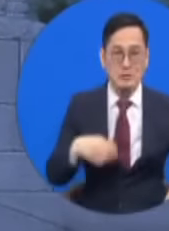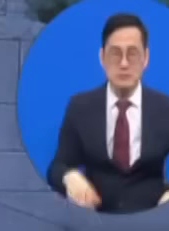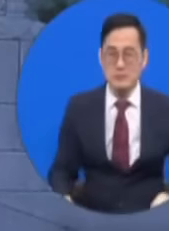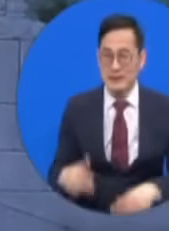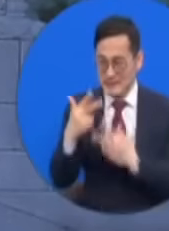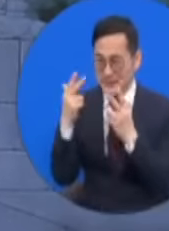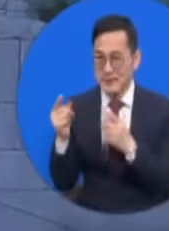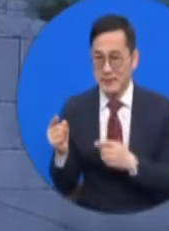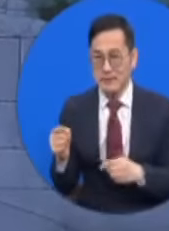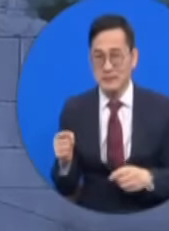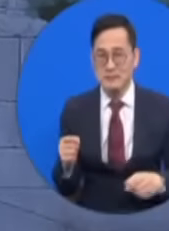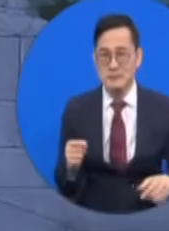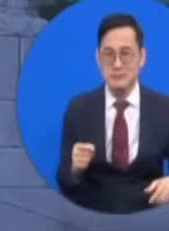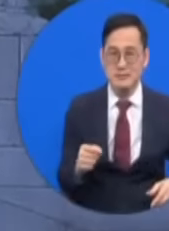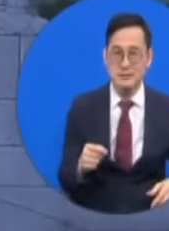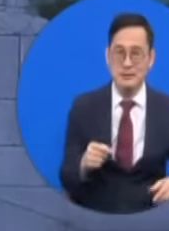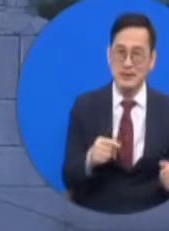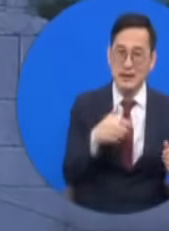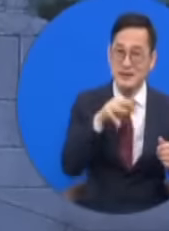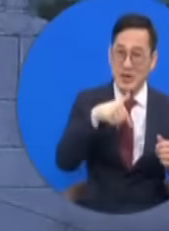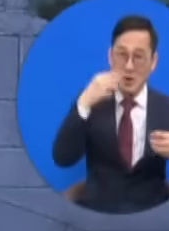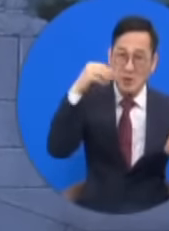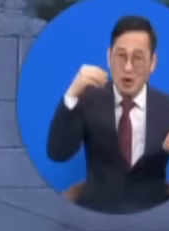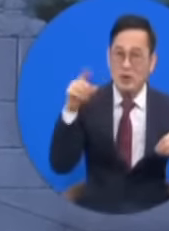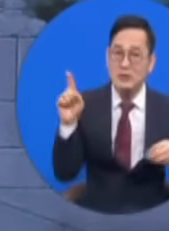발언, 이라는 척했네 발언도 논란입니다. 들어보시죠.